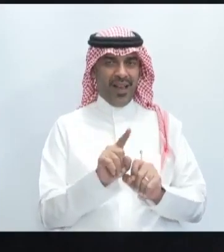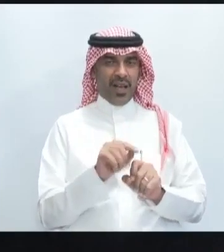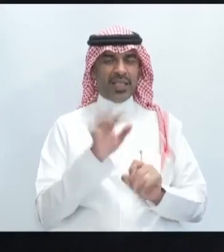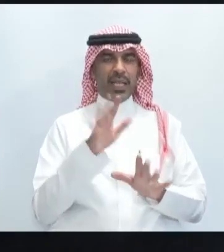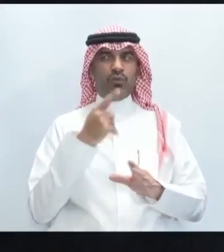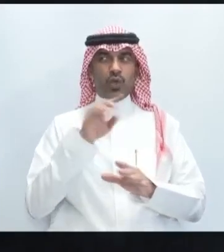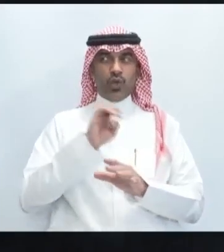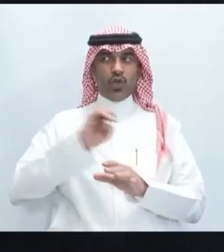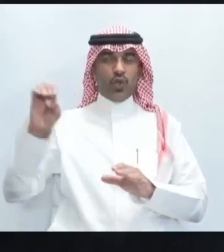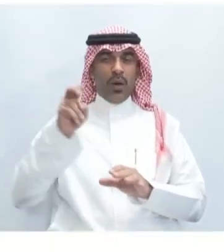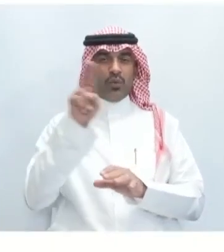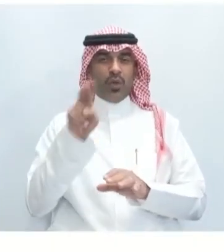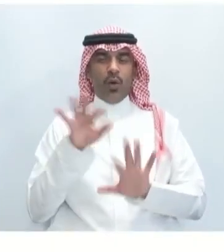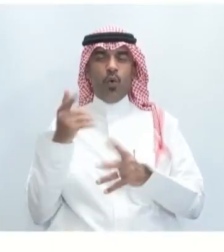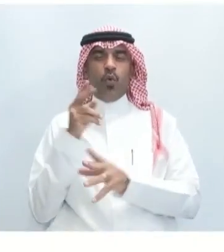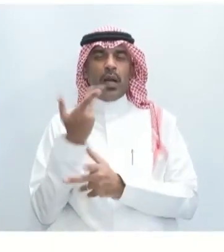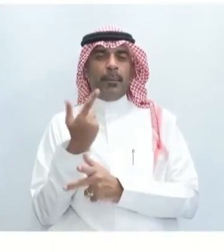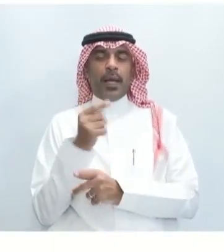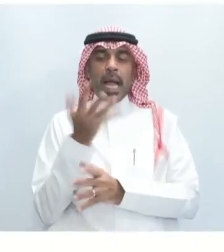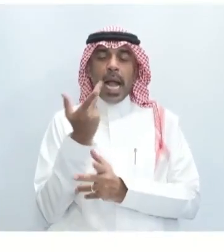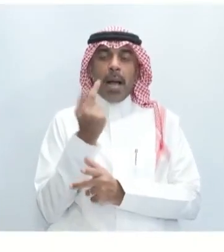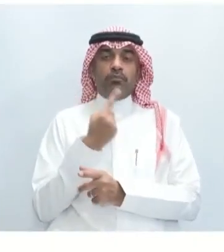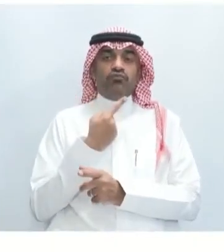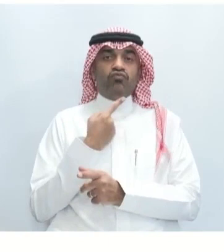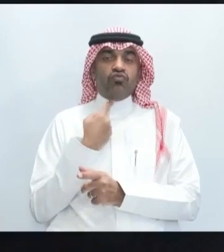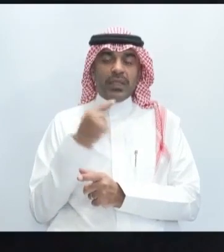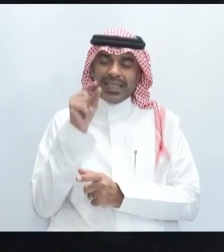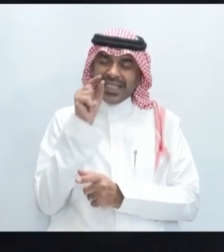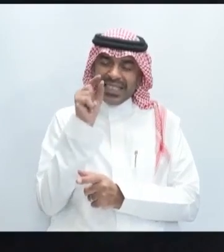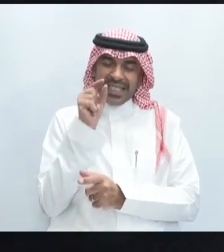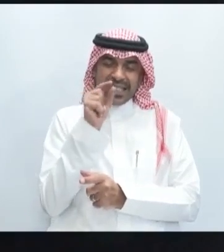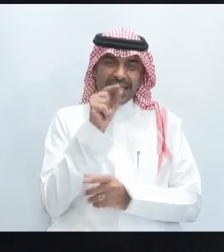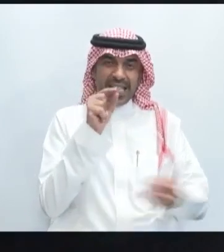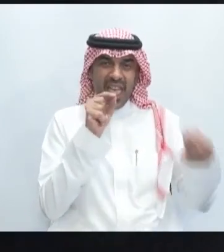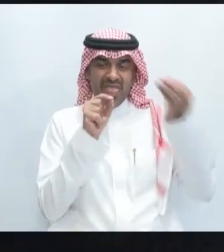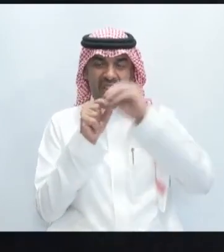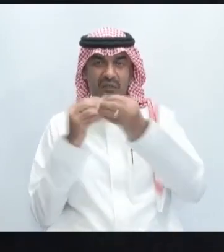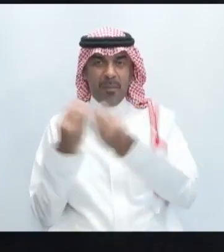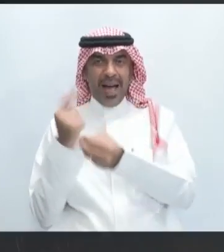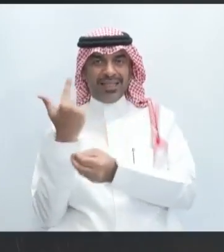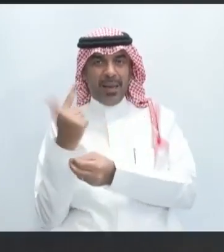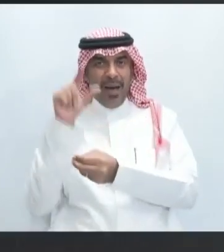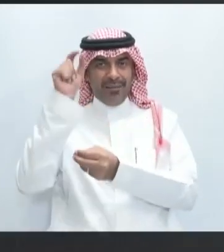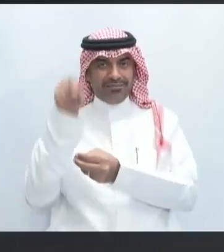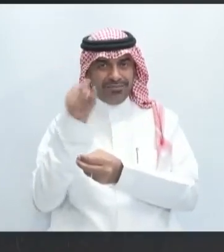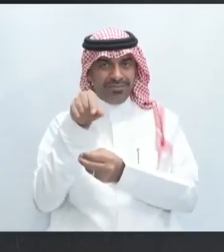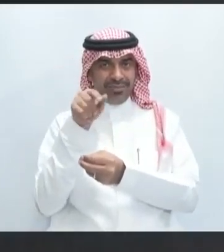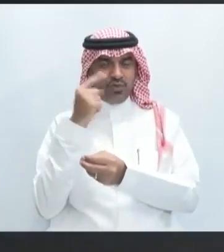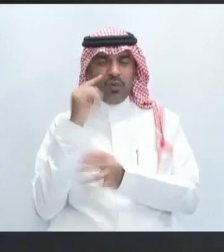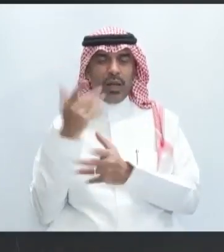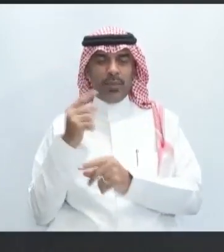الاجاء السؤال والسؤال يقول فكم احتاج من المكعبات الصغيره حتى نصل 84 نبدا بعدها